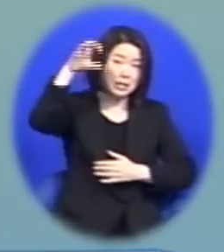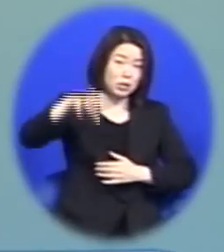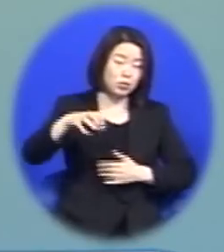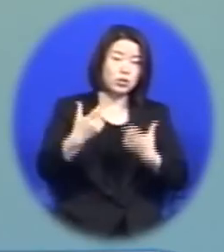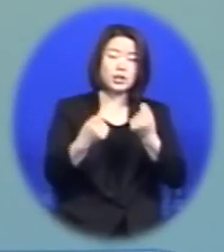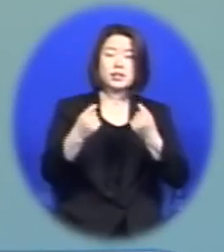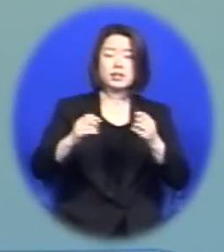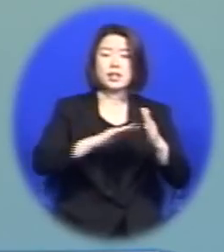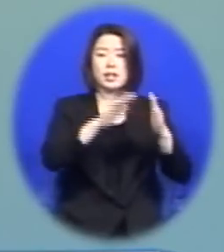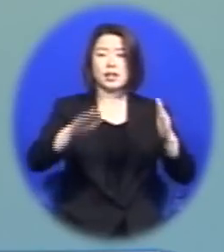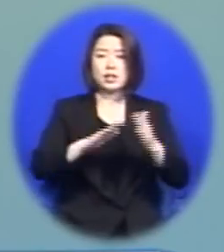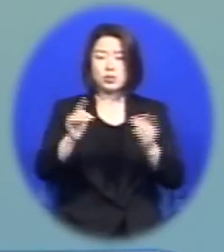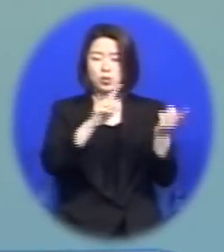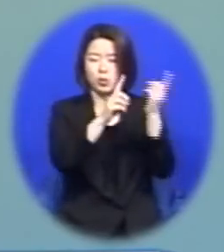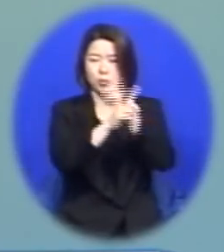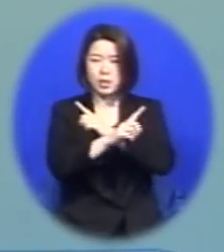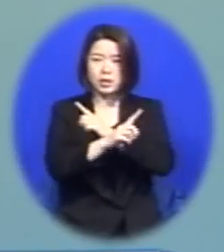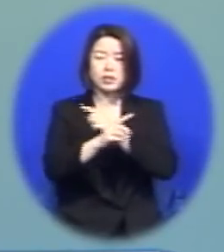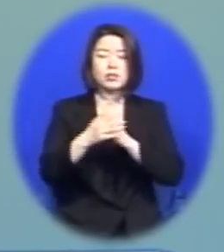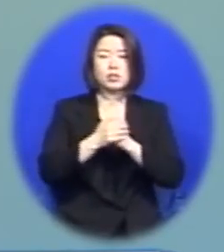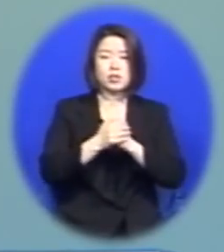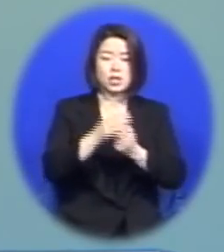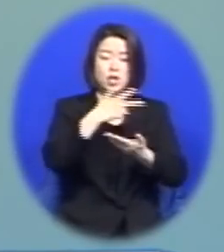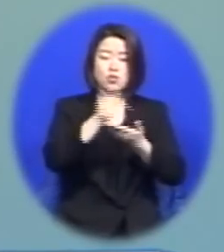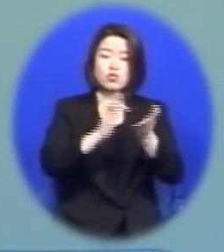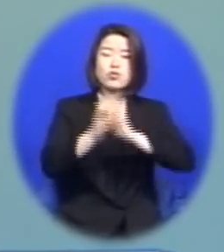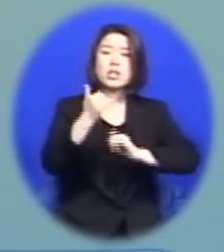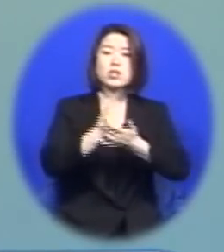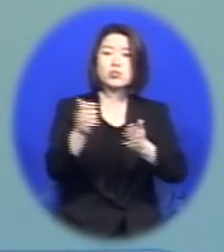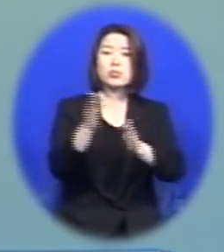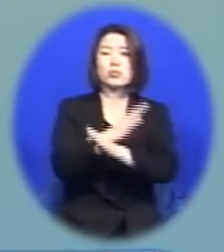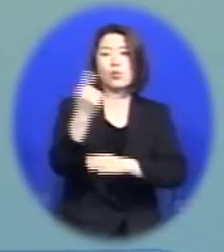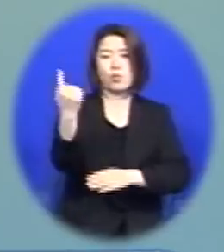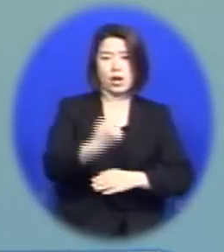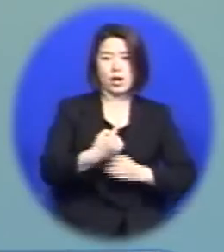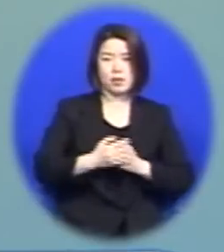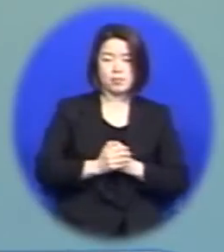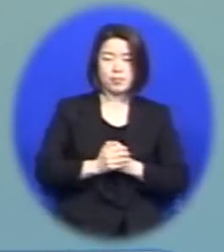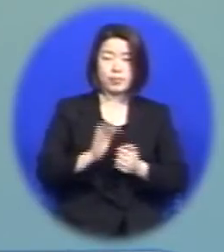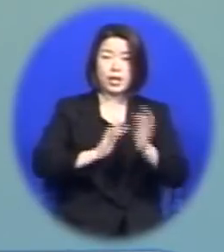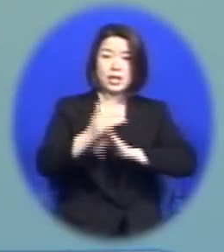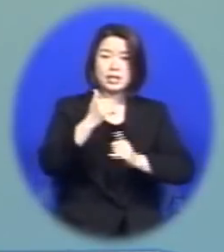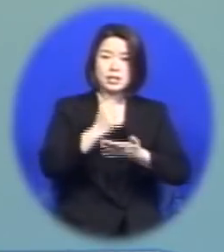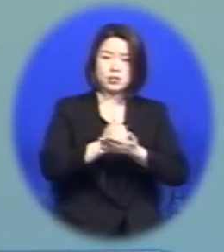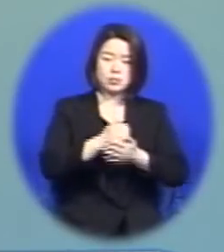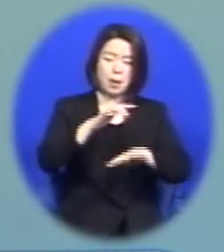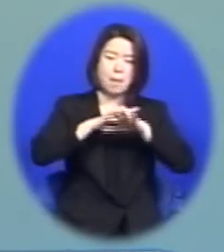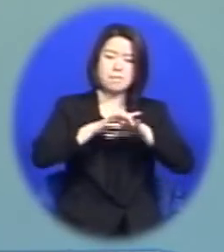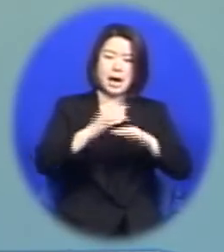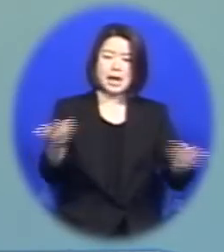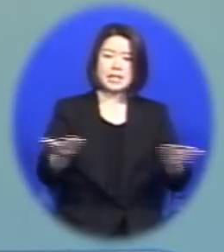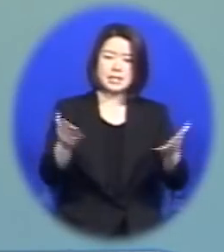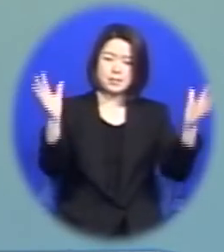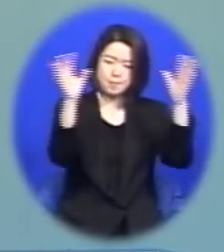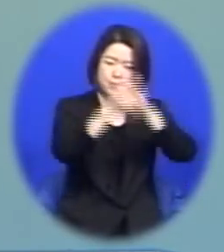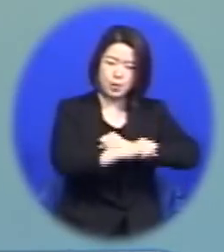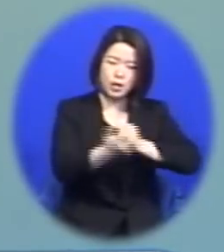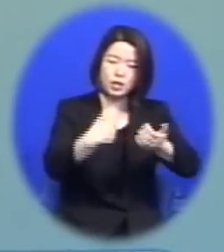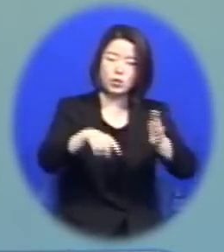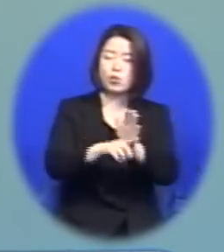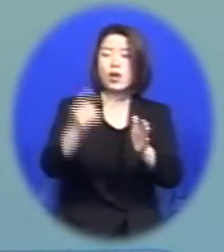주 예수님으로 인하여 오는 것이 예수님은 마귀의 일을 멸하려 고 오신 분이 심